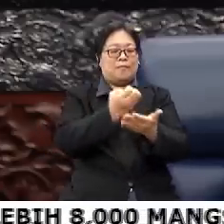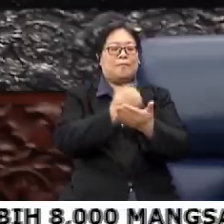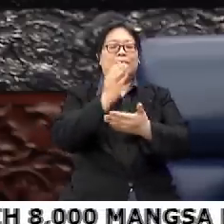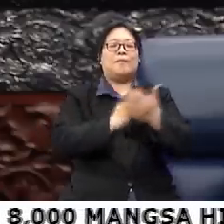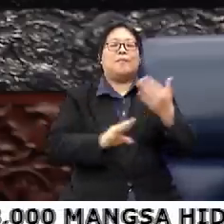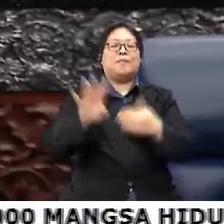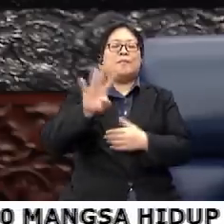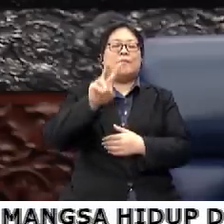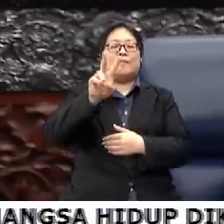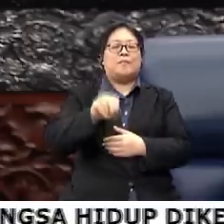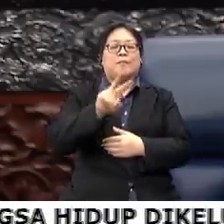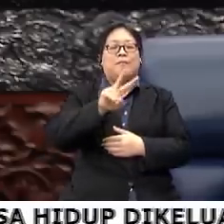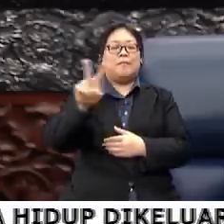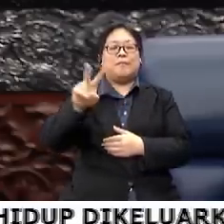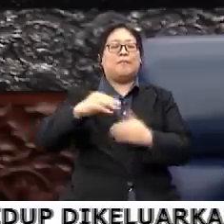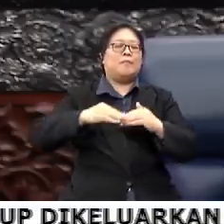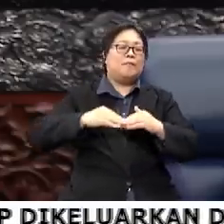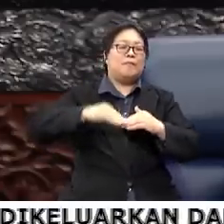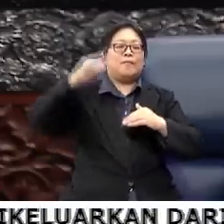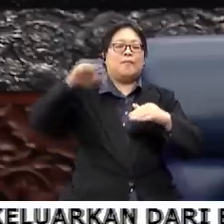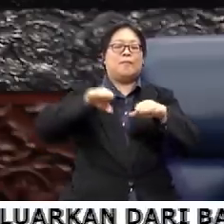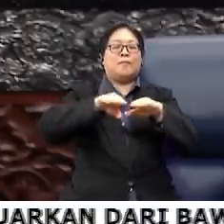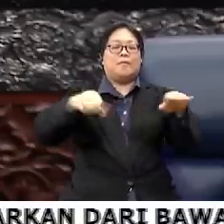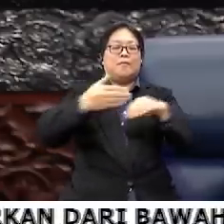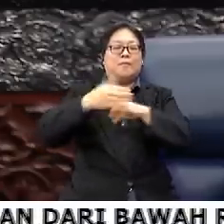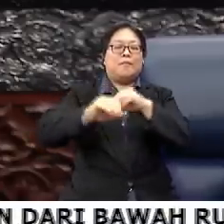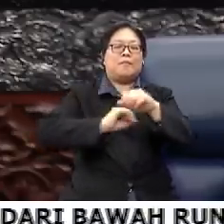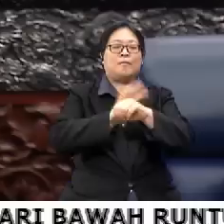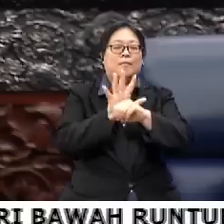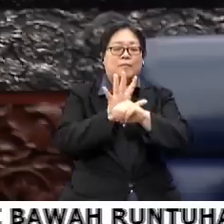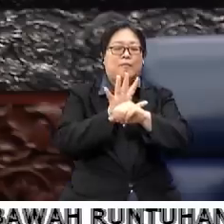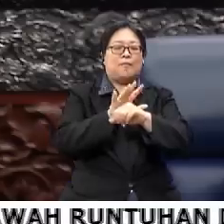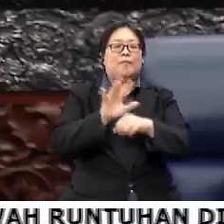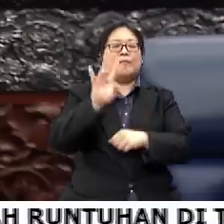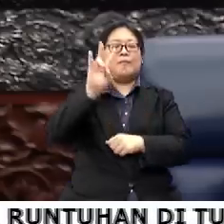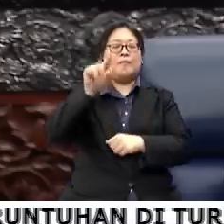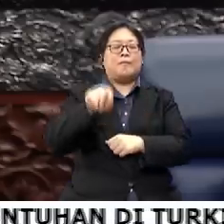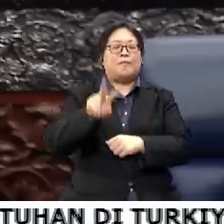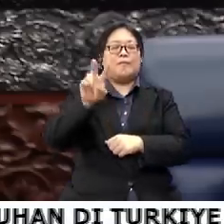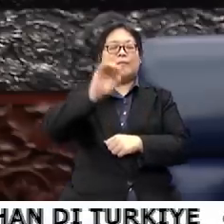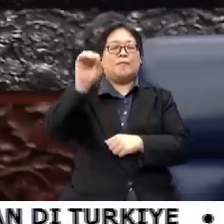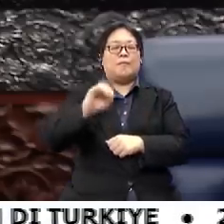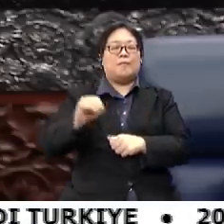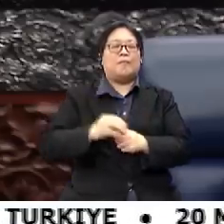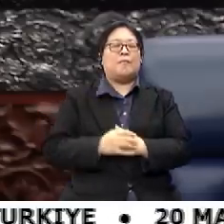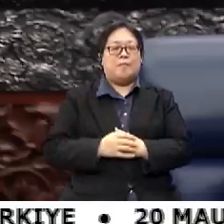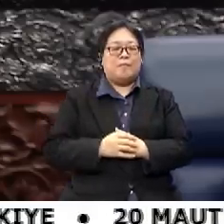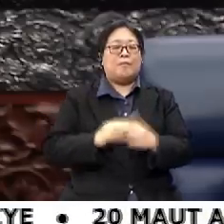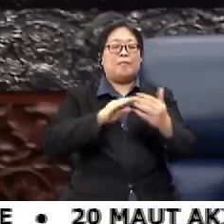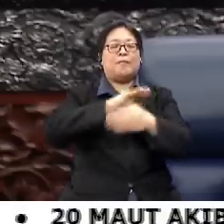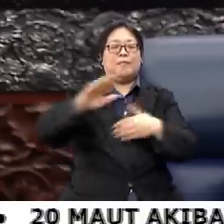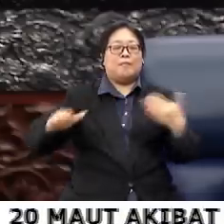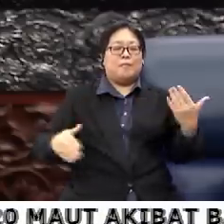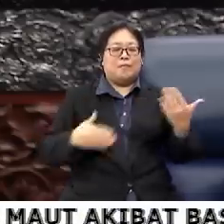keempat 2022 telah melepasi paras pra-pandemik sebanyak 7.2%, dan secara